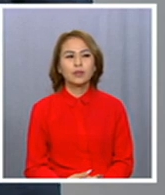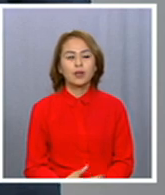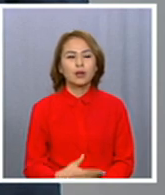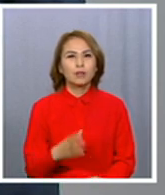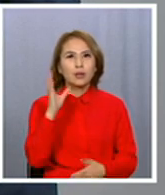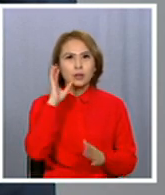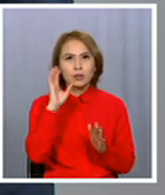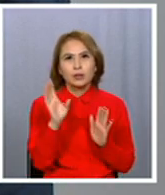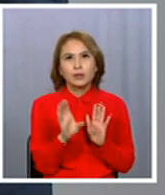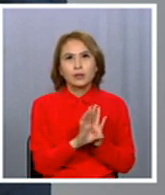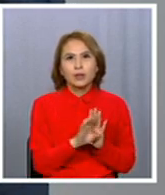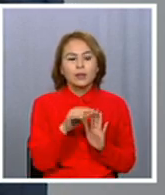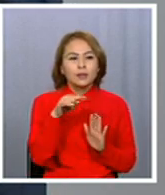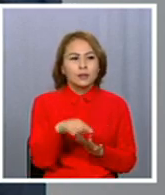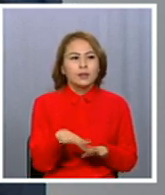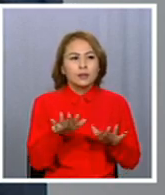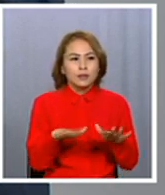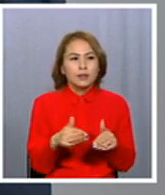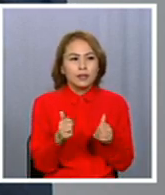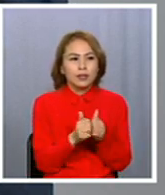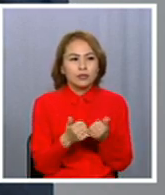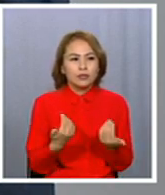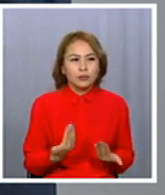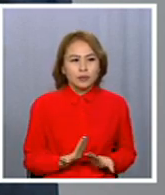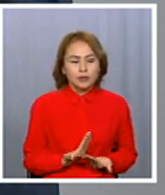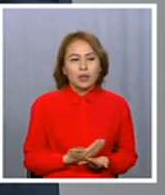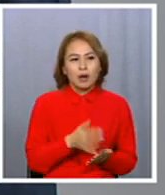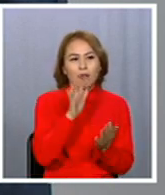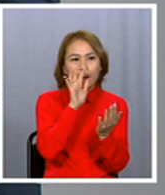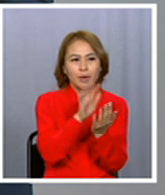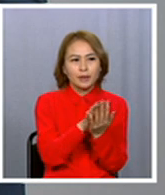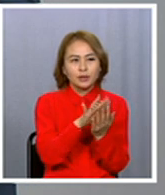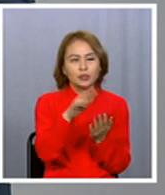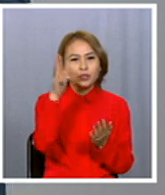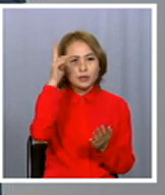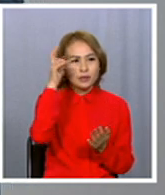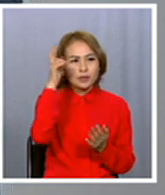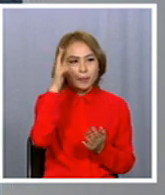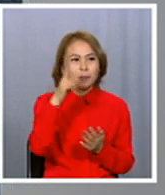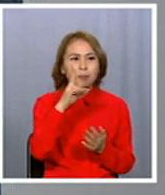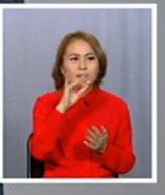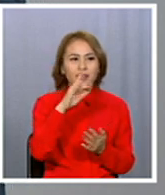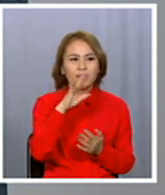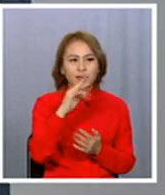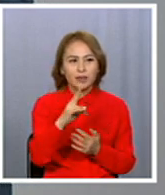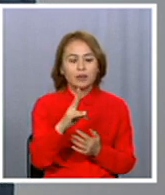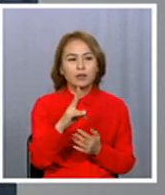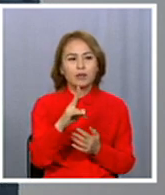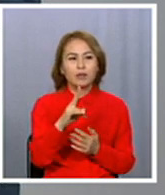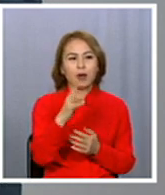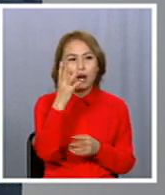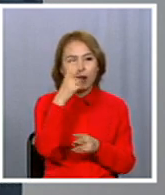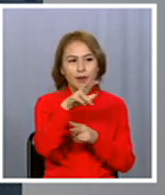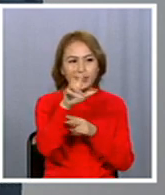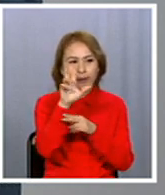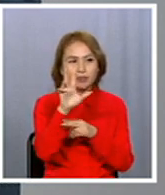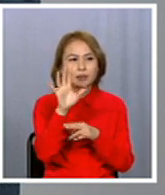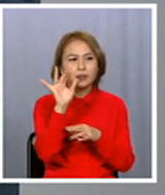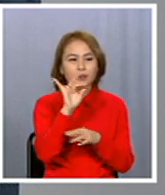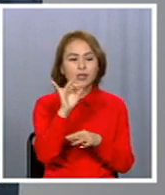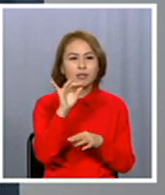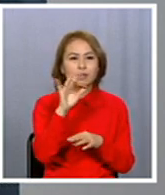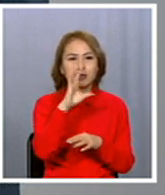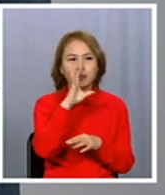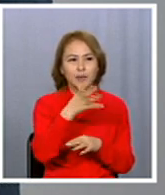Послушайте. Здесь рядом живут крокодил и зайчата, пингвины, олени и даже